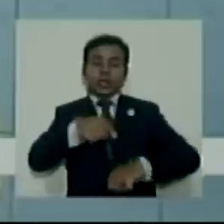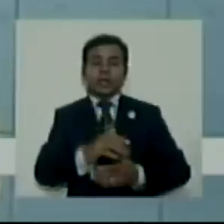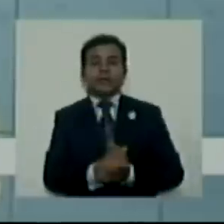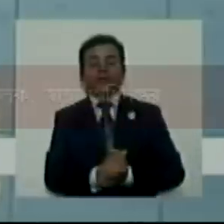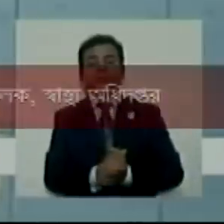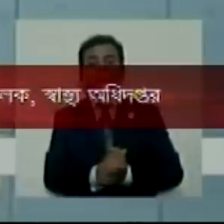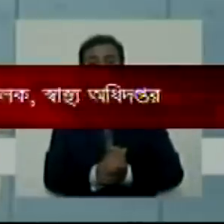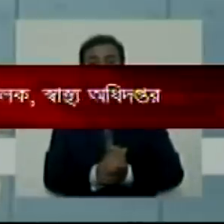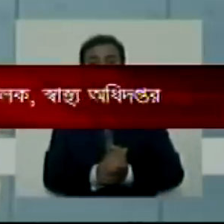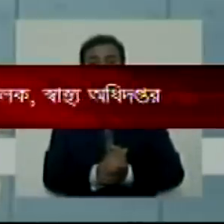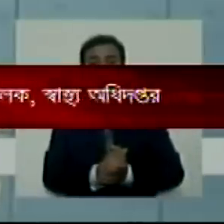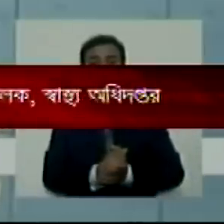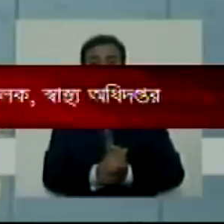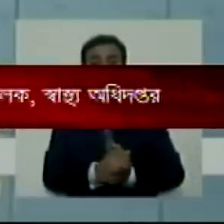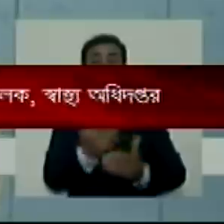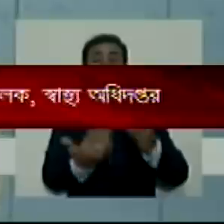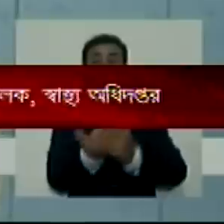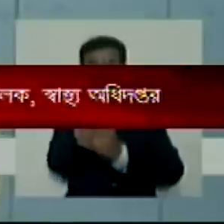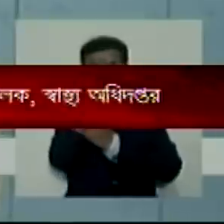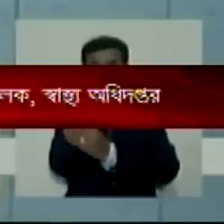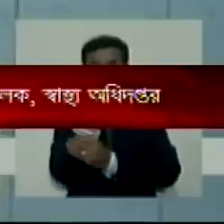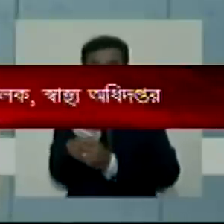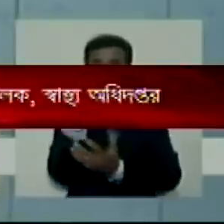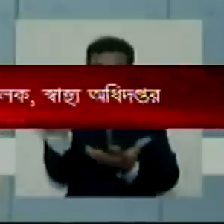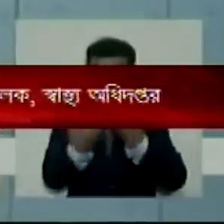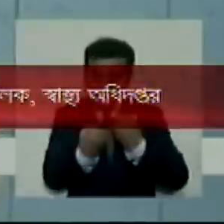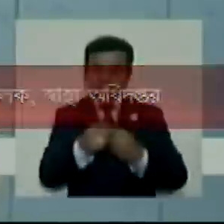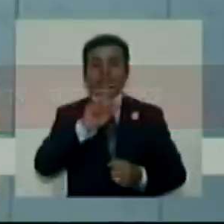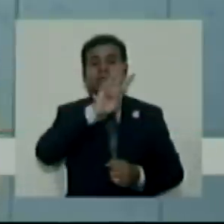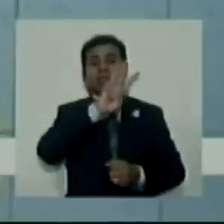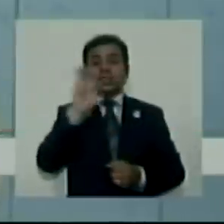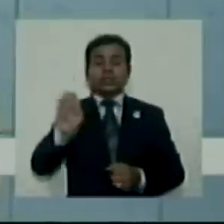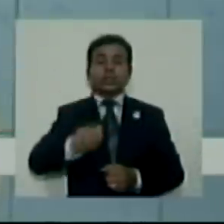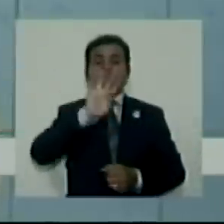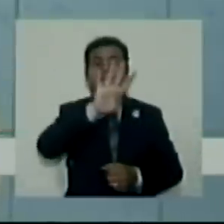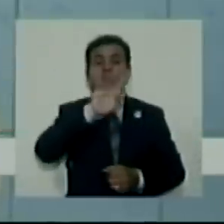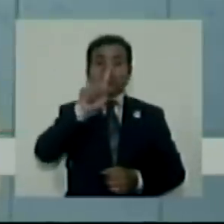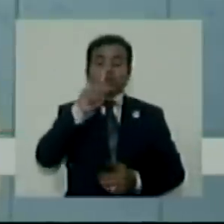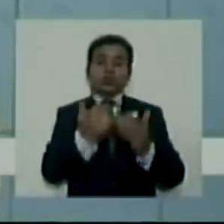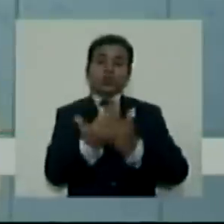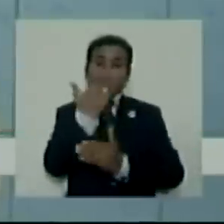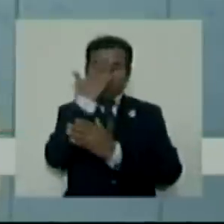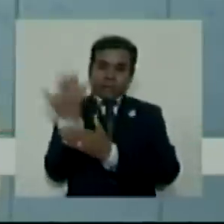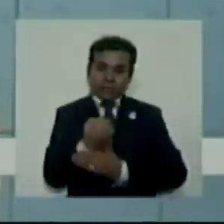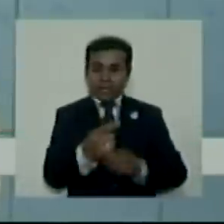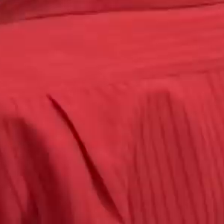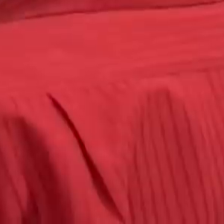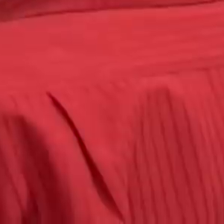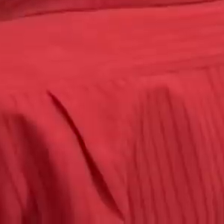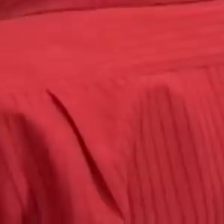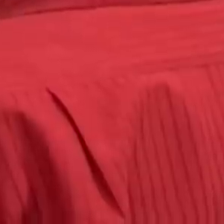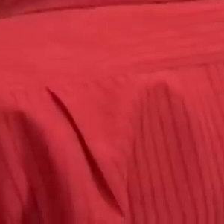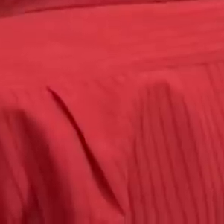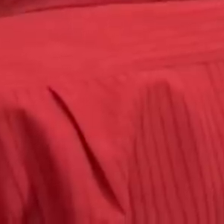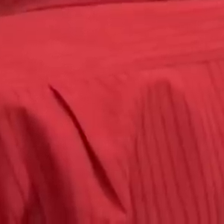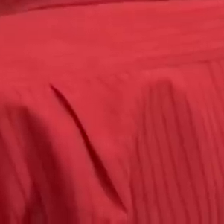রোগী শনাক্ত হয়েছে 341 জন এবং এ পর্যন্ত রোগী শনাক্ত 1572 জন। গত